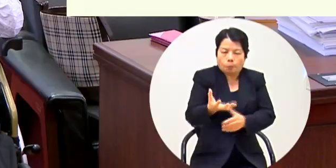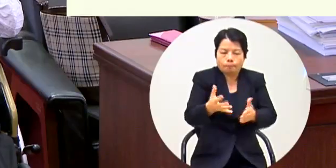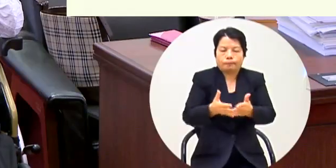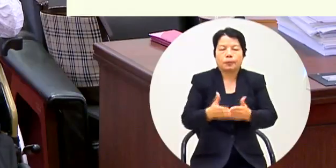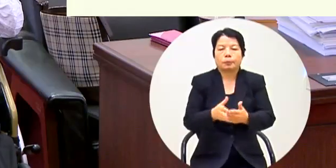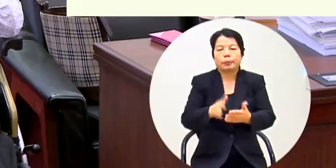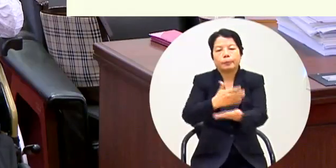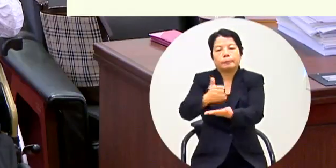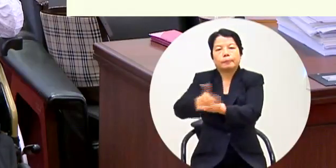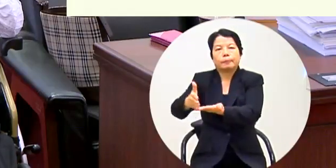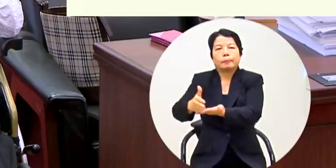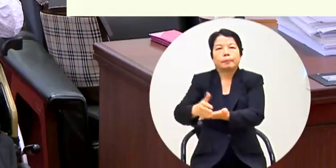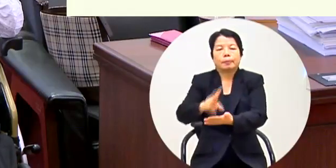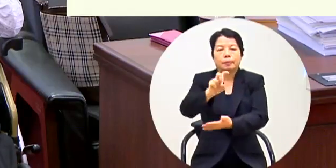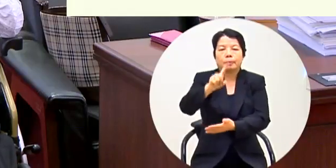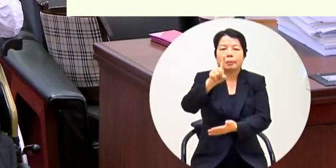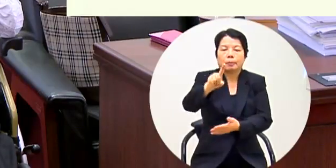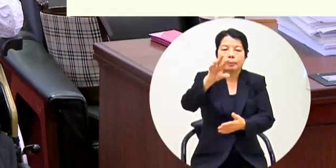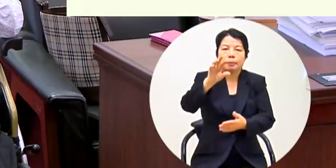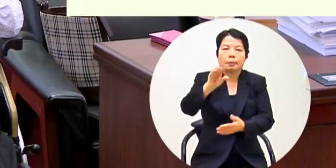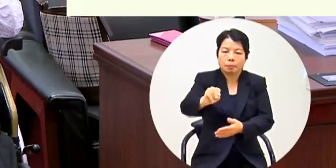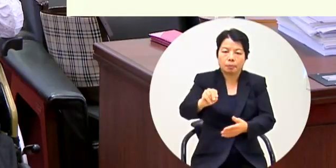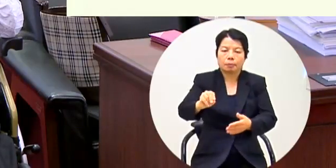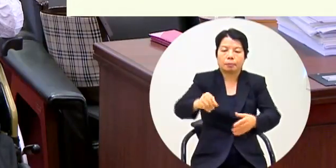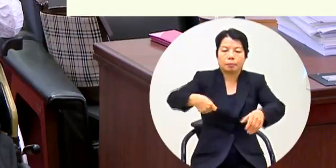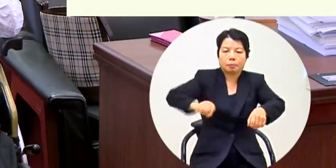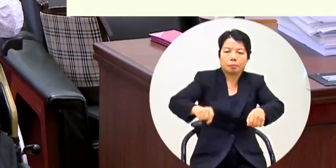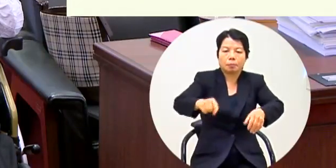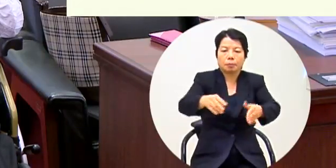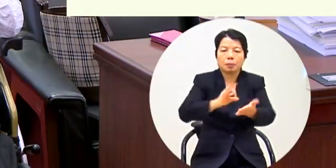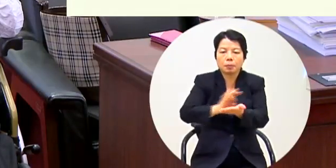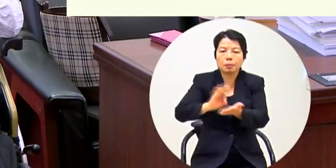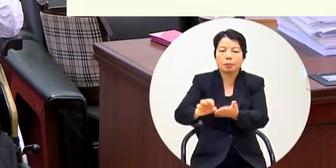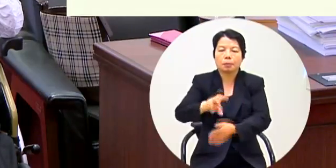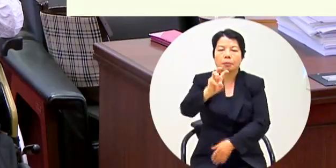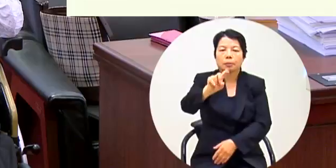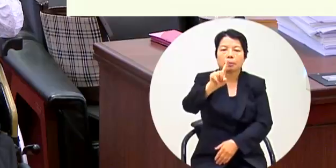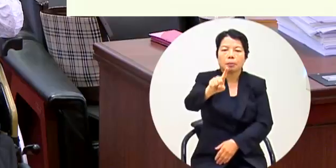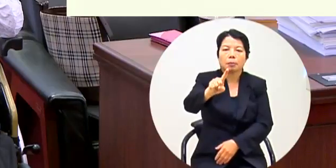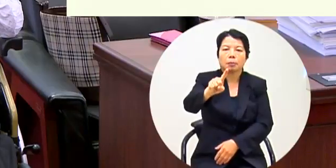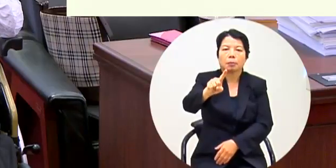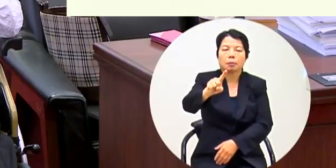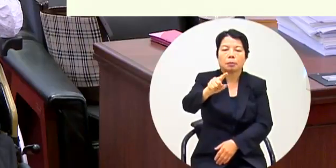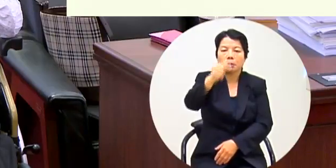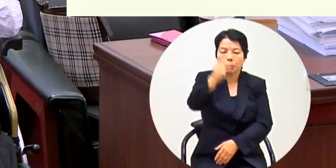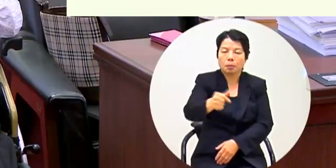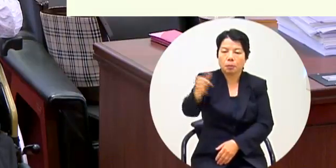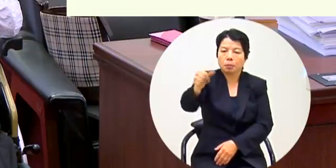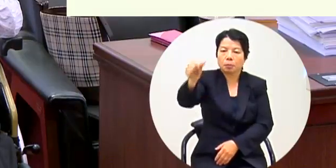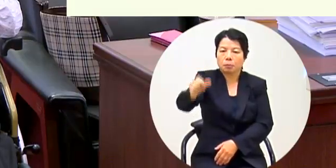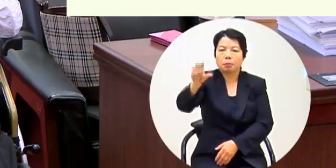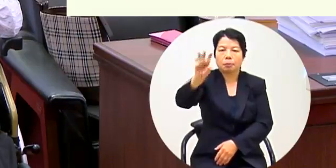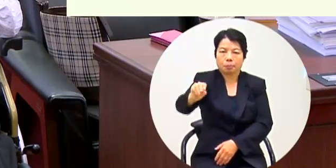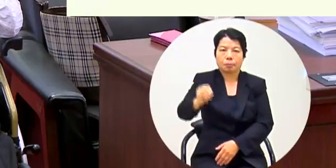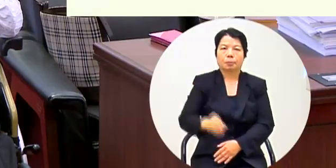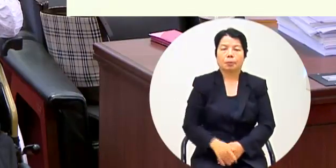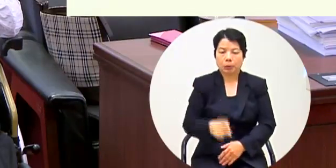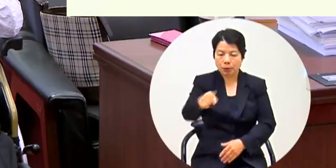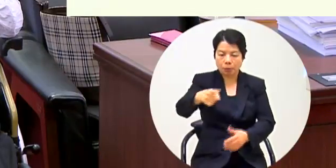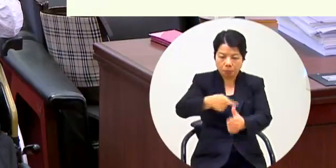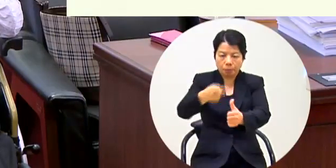掉，因为它花的经费大概是31亿5000万，我想这个部分我们可以优先来做。好，这个